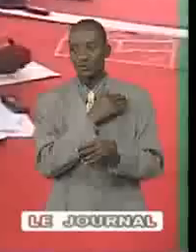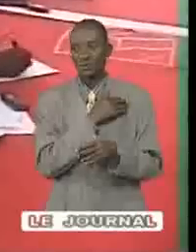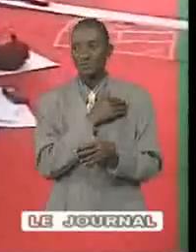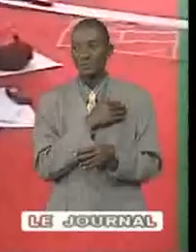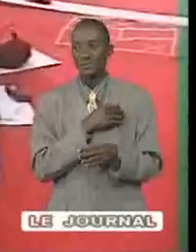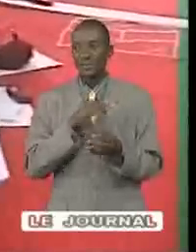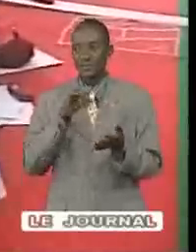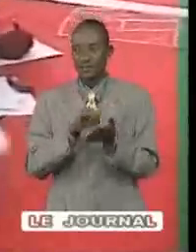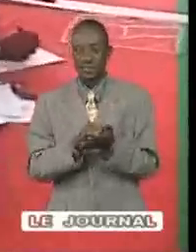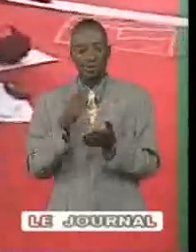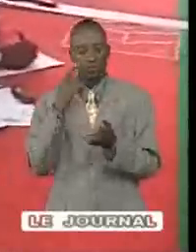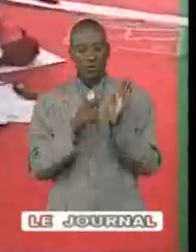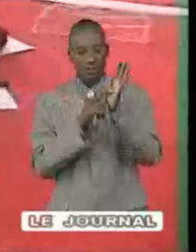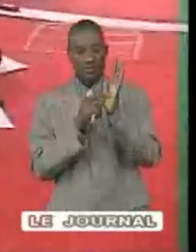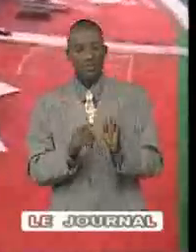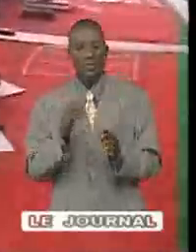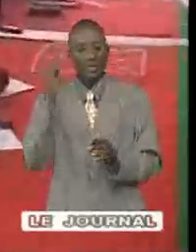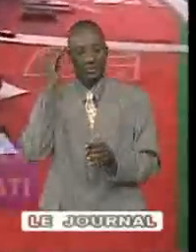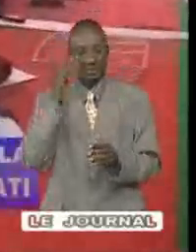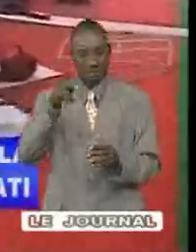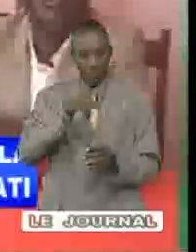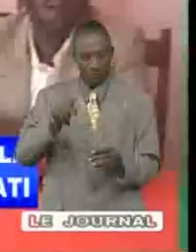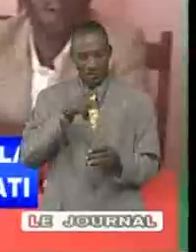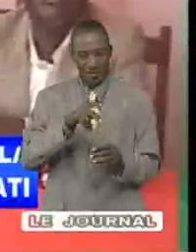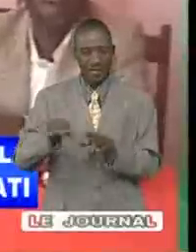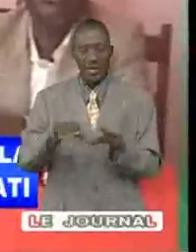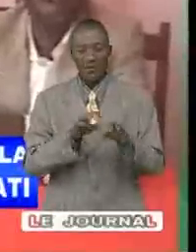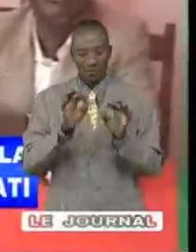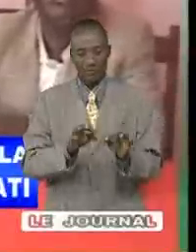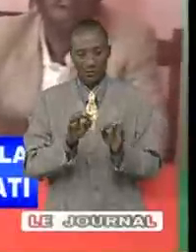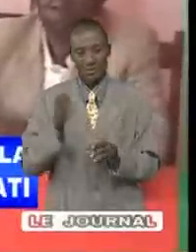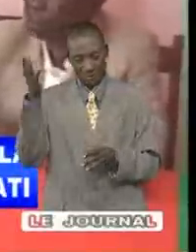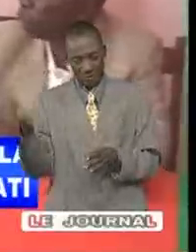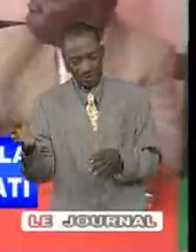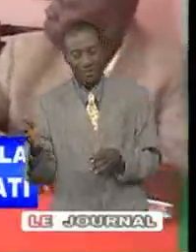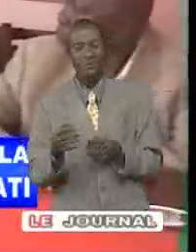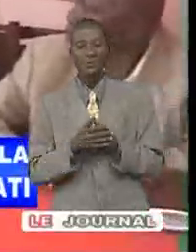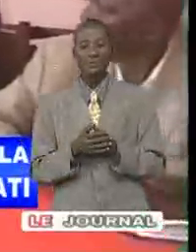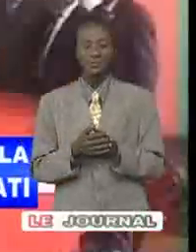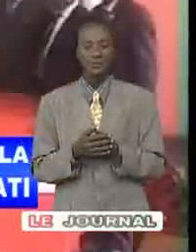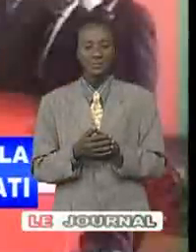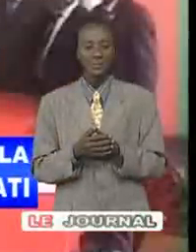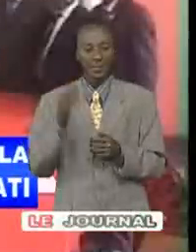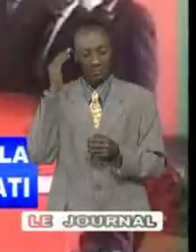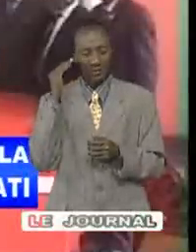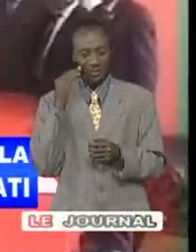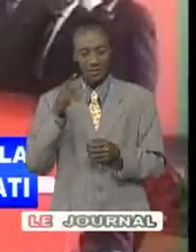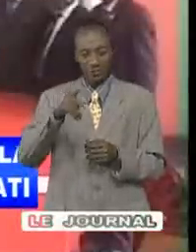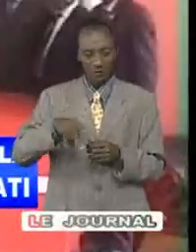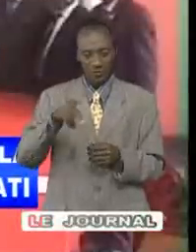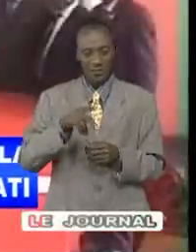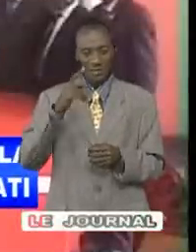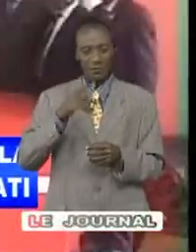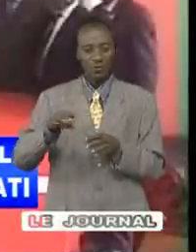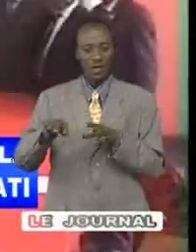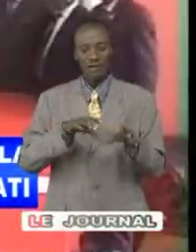explique la présence des représentants du ministre provincial des Affaires foncières et infrastructures et celui du ministre provincial des Affaires